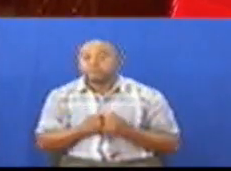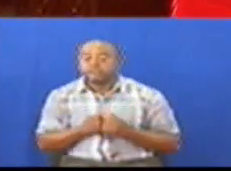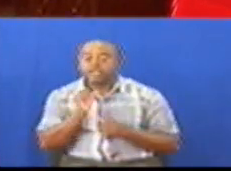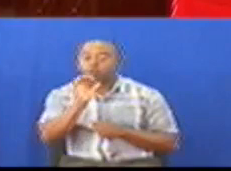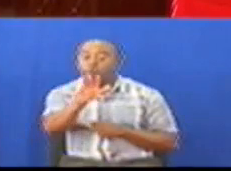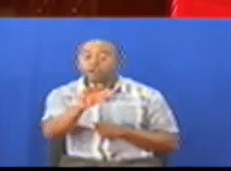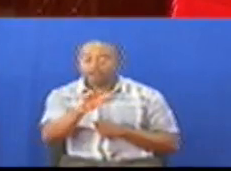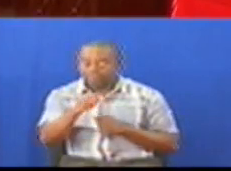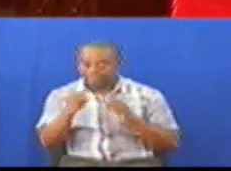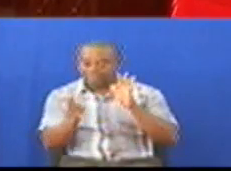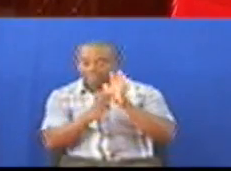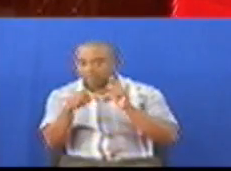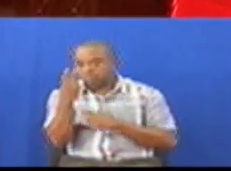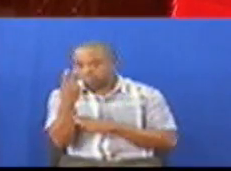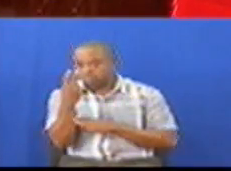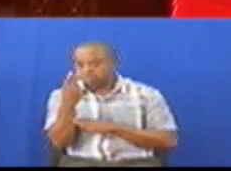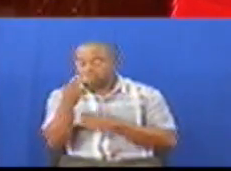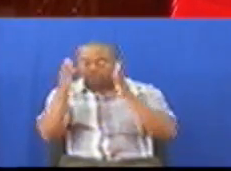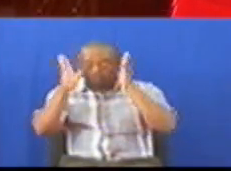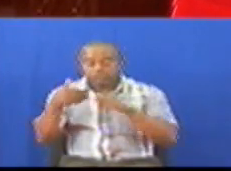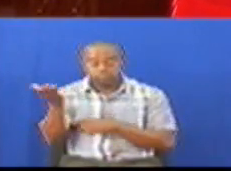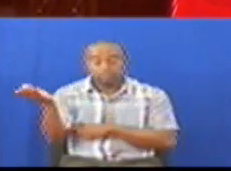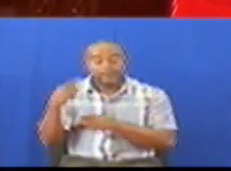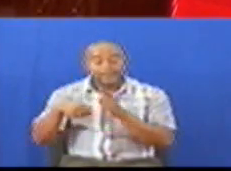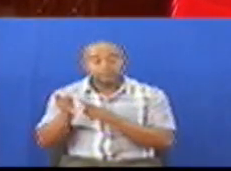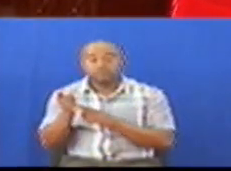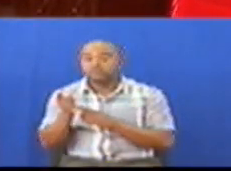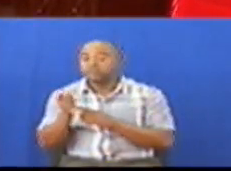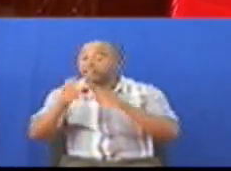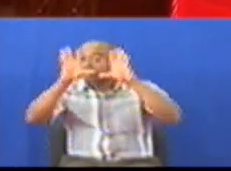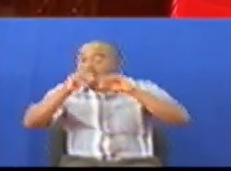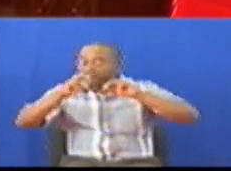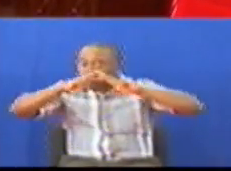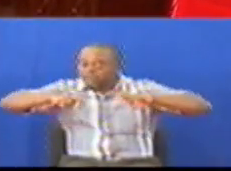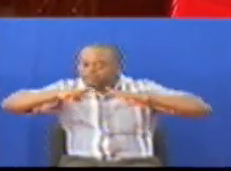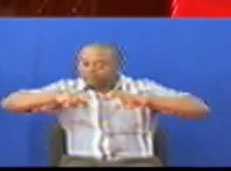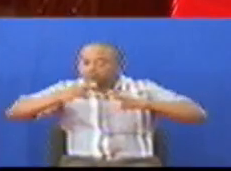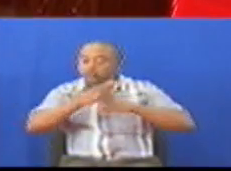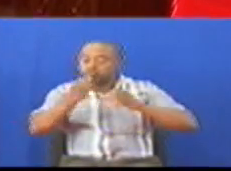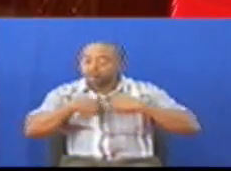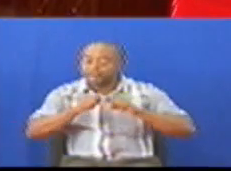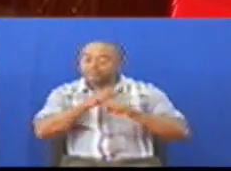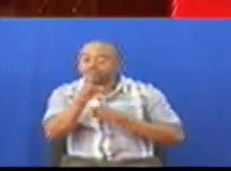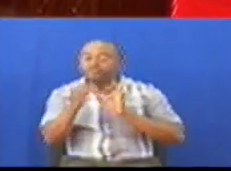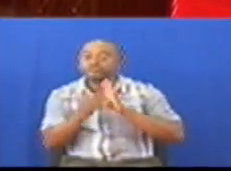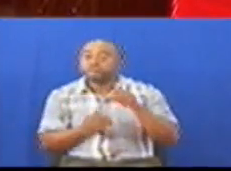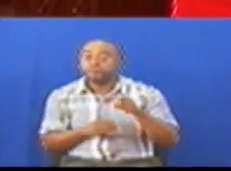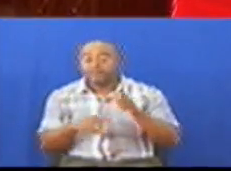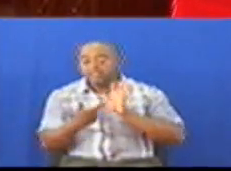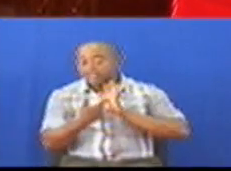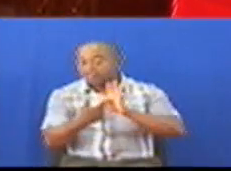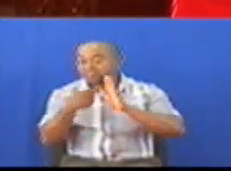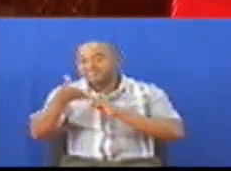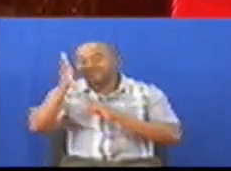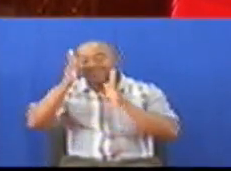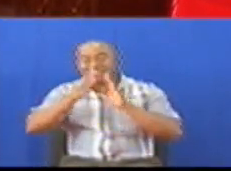mwaka 1982. Mheshimiwa Naibu Spika, katika taarifa utafiti wa utekelezaji wa sheria hiyo unaonyesha serikali kuu